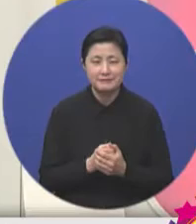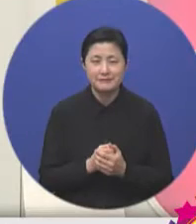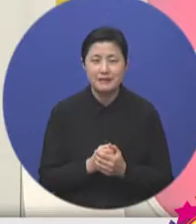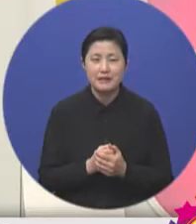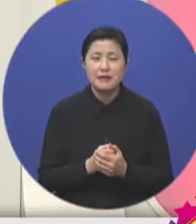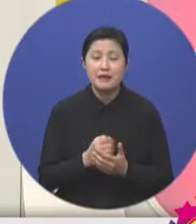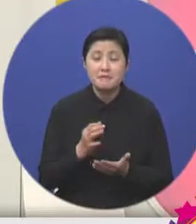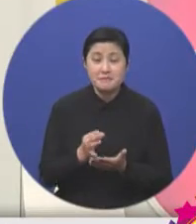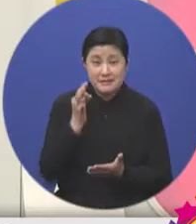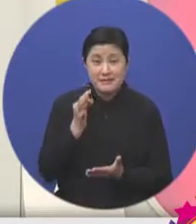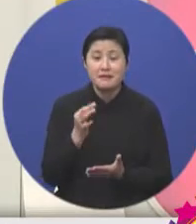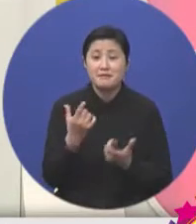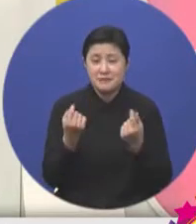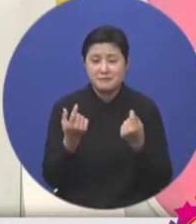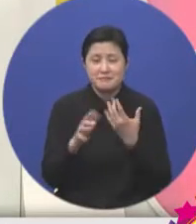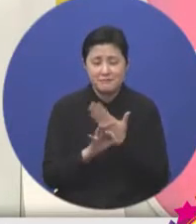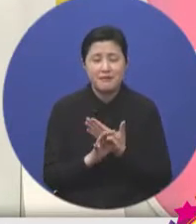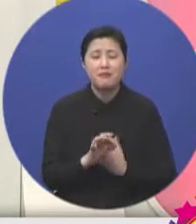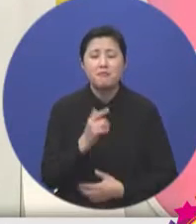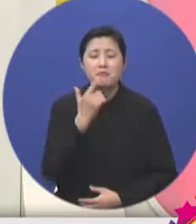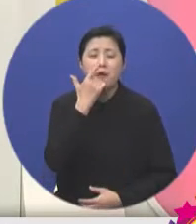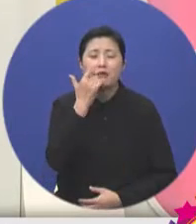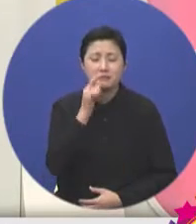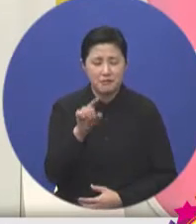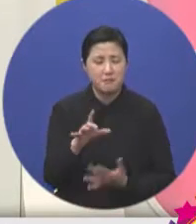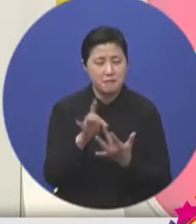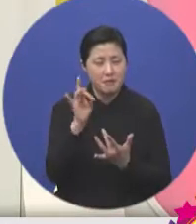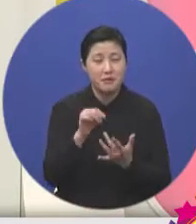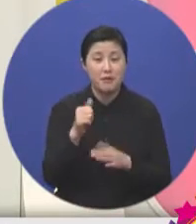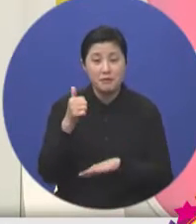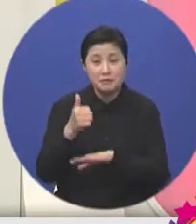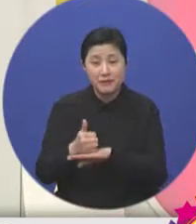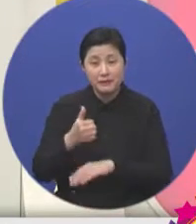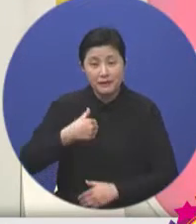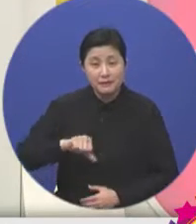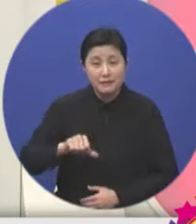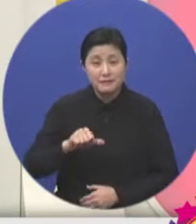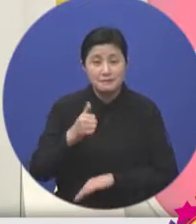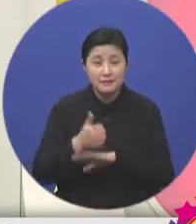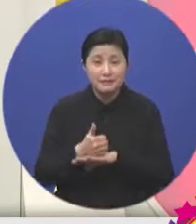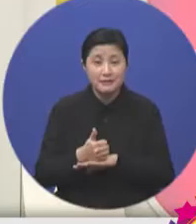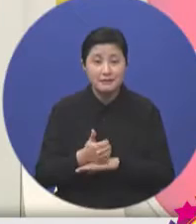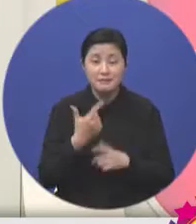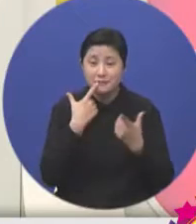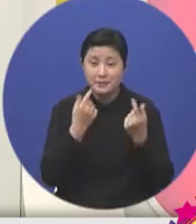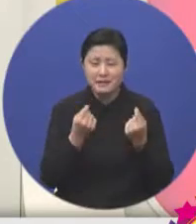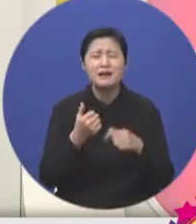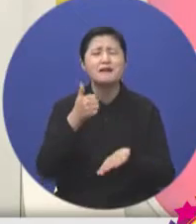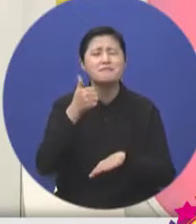거지만 멋쟁이들이 그죠? 네. 아유 막내 아들이세요? 네.